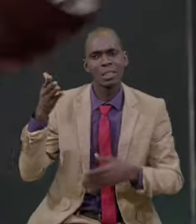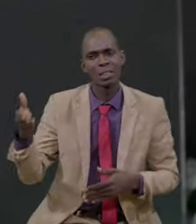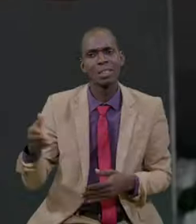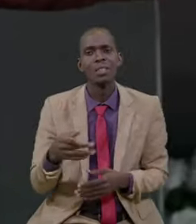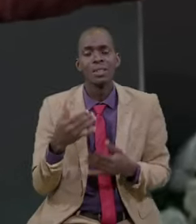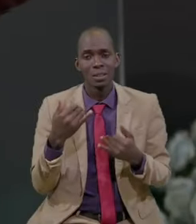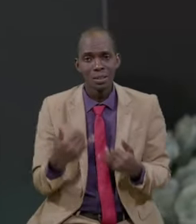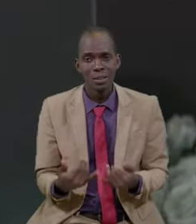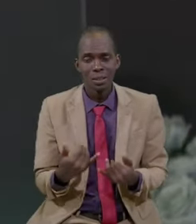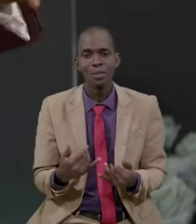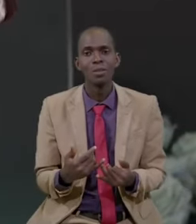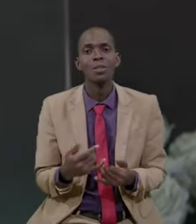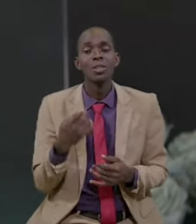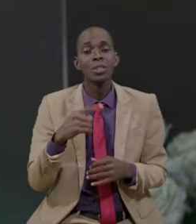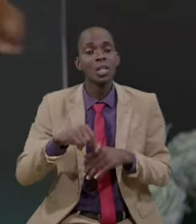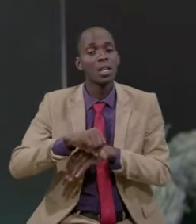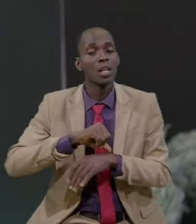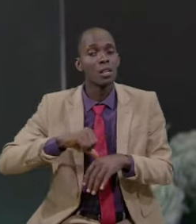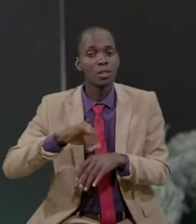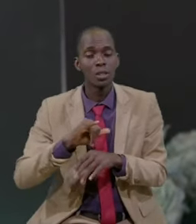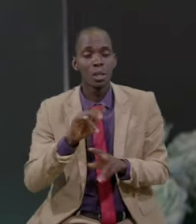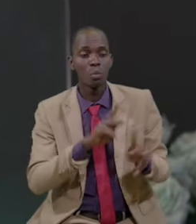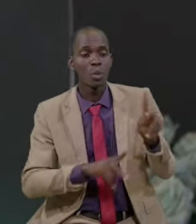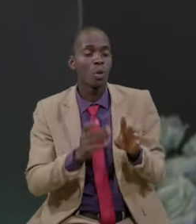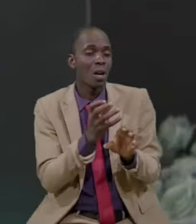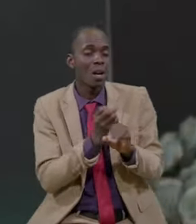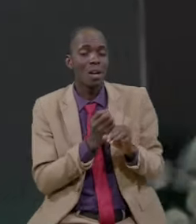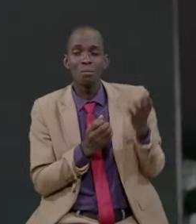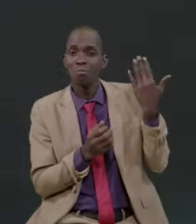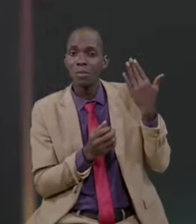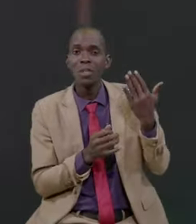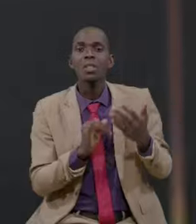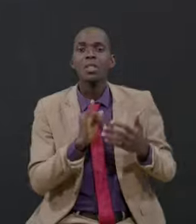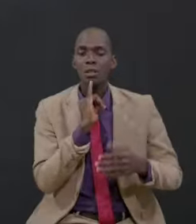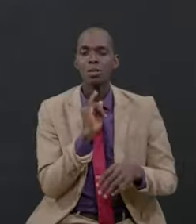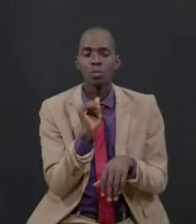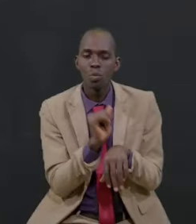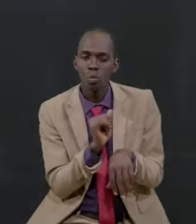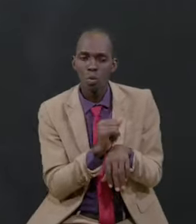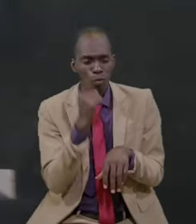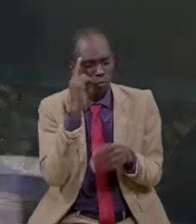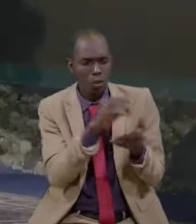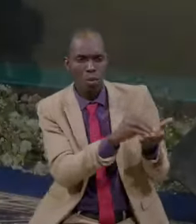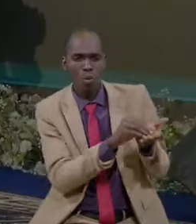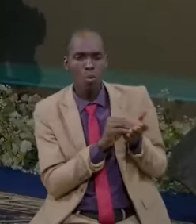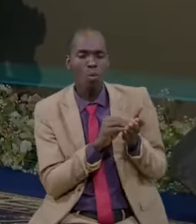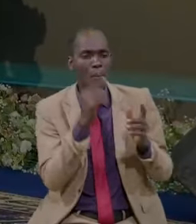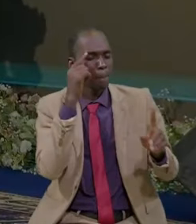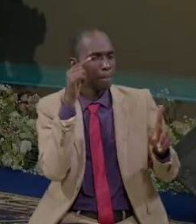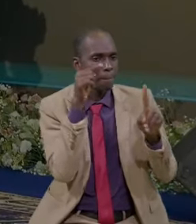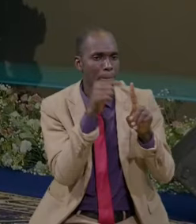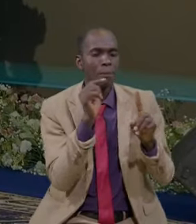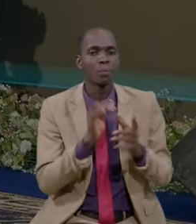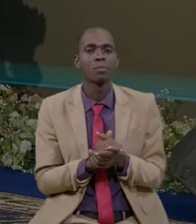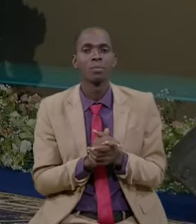sur le chemin. L'onction qu'ils avaient avant, c'était pour sa vocation. Regardez Josué. Josué avait